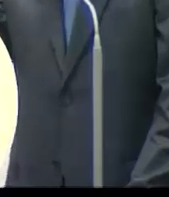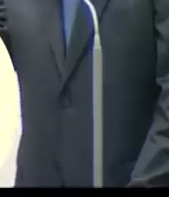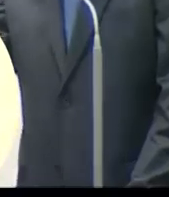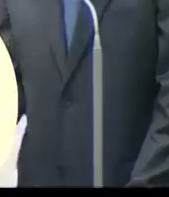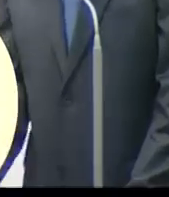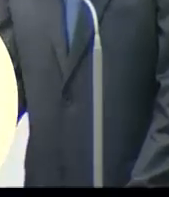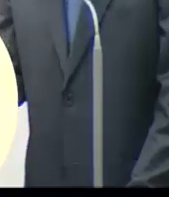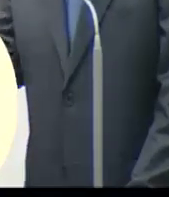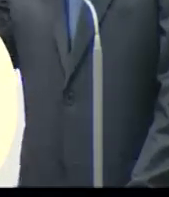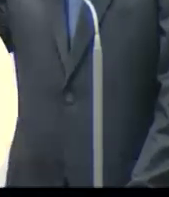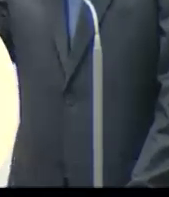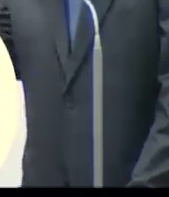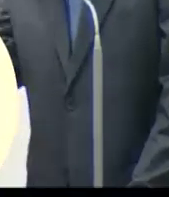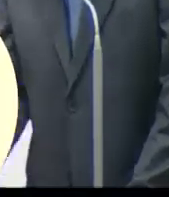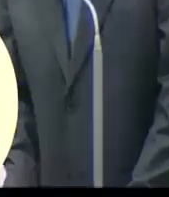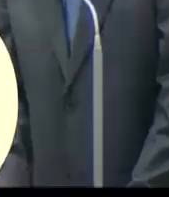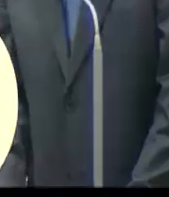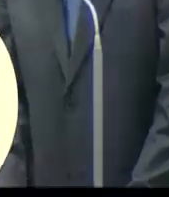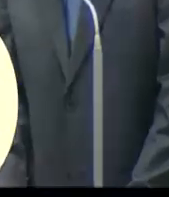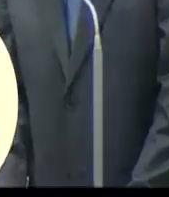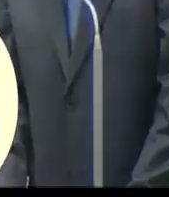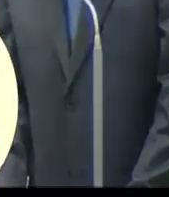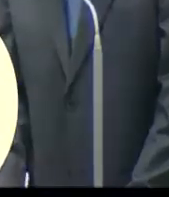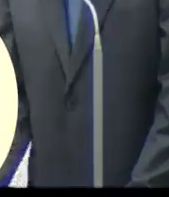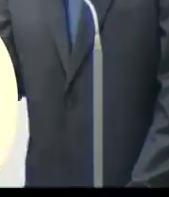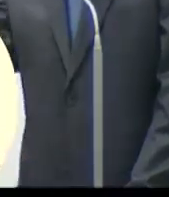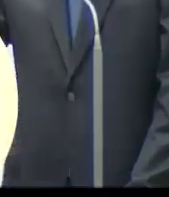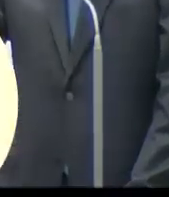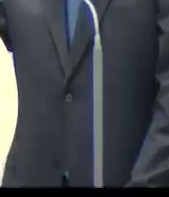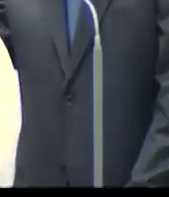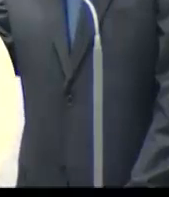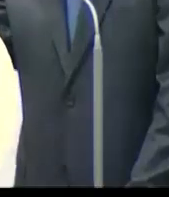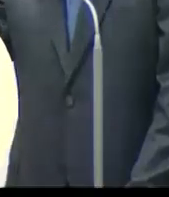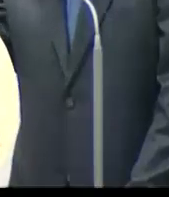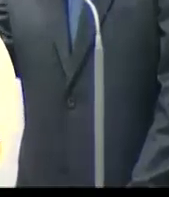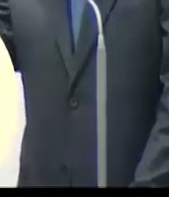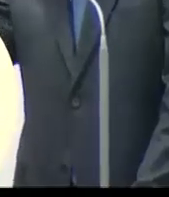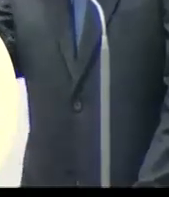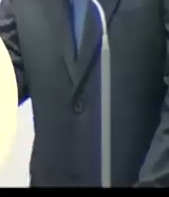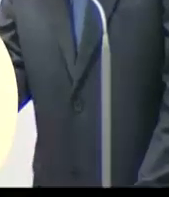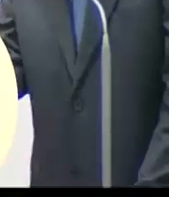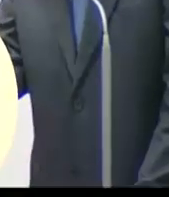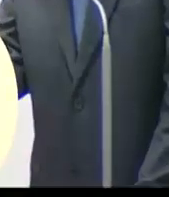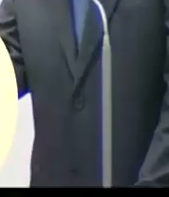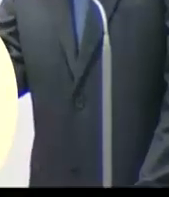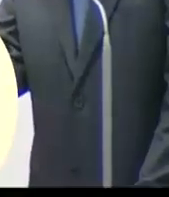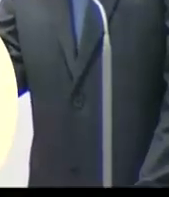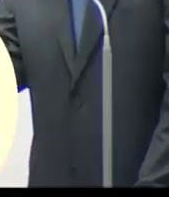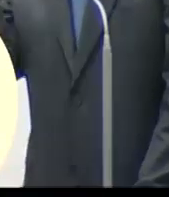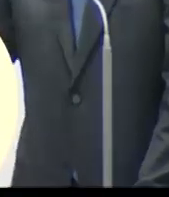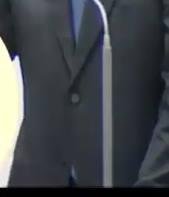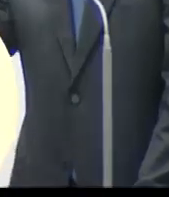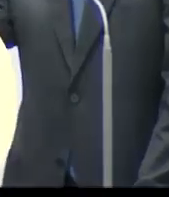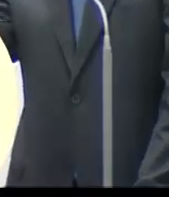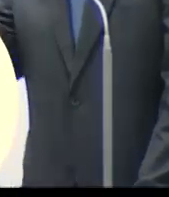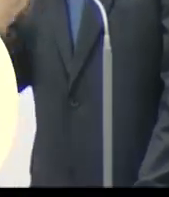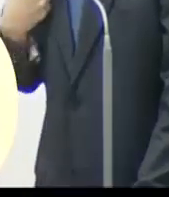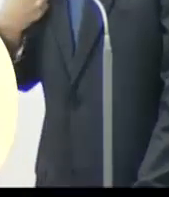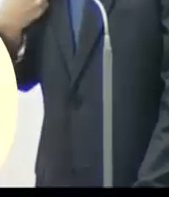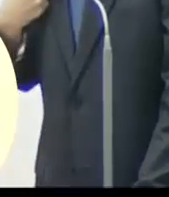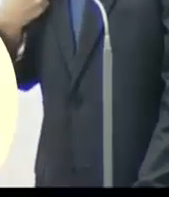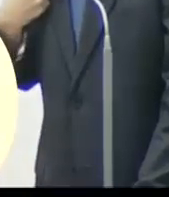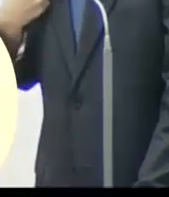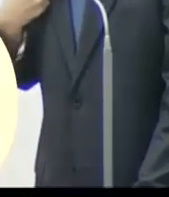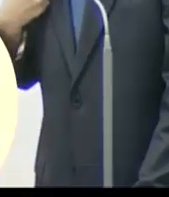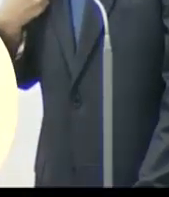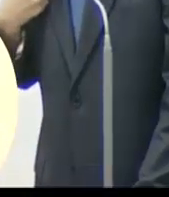日一宿了，政策要改变了，资方必须付出。我若叫我来加